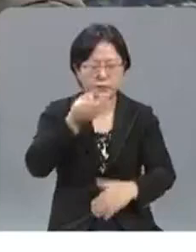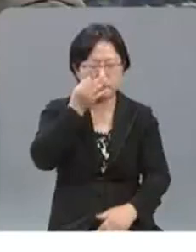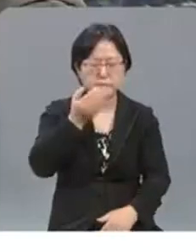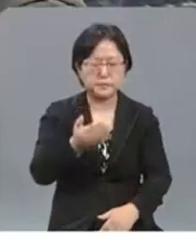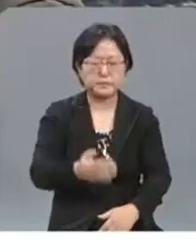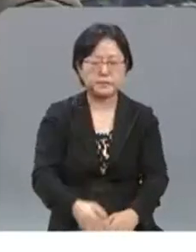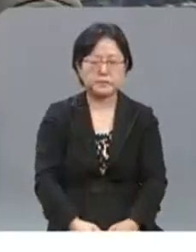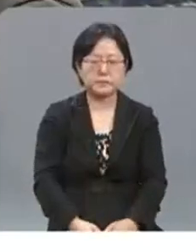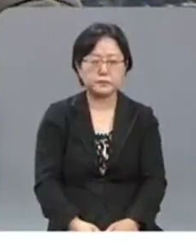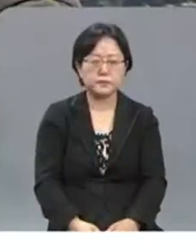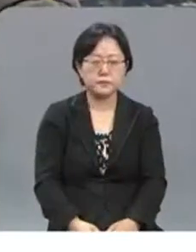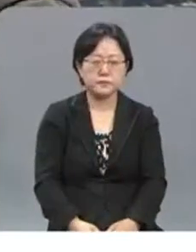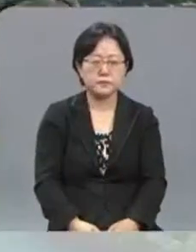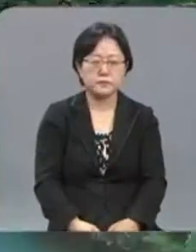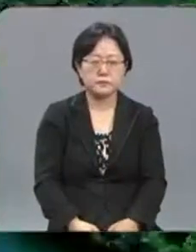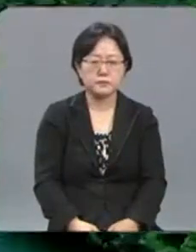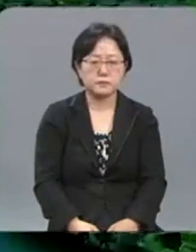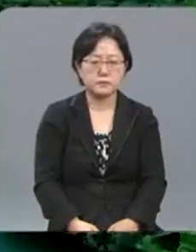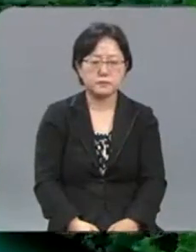취재했습니다.